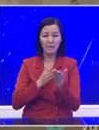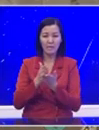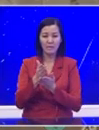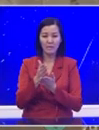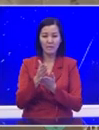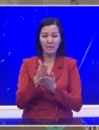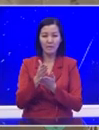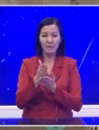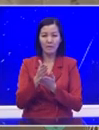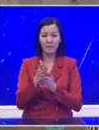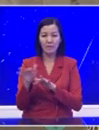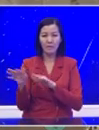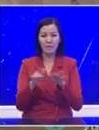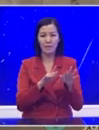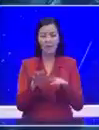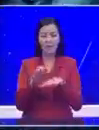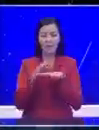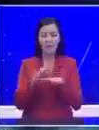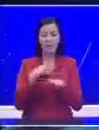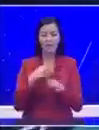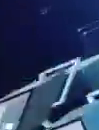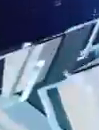дегазация шаралары жүргізілді.